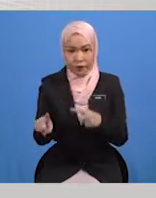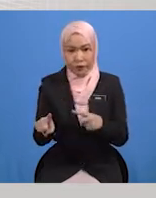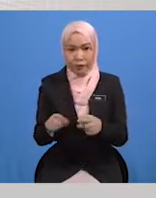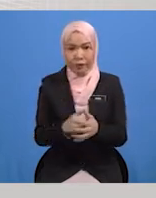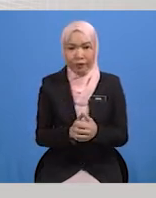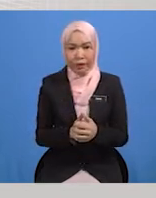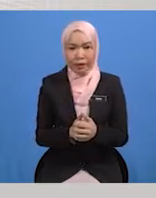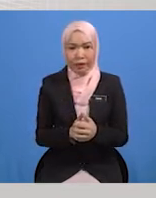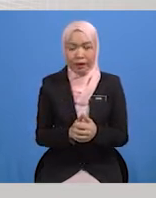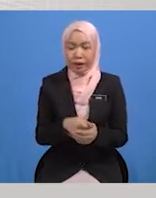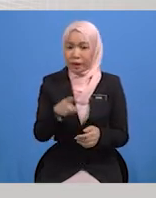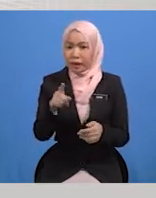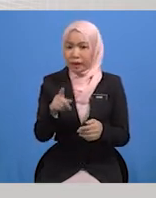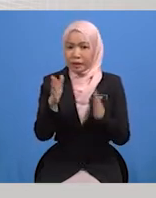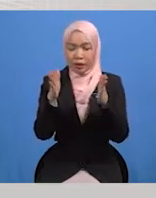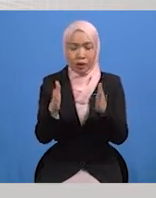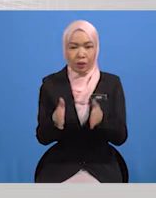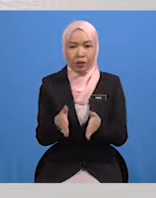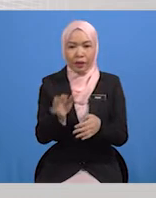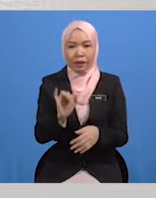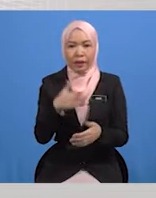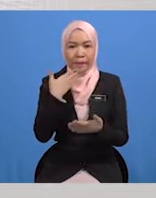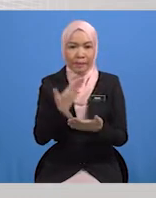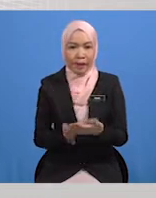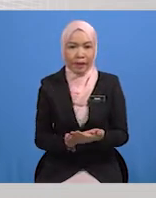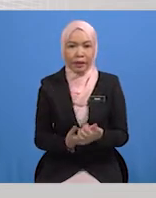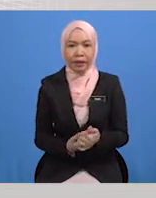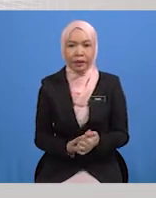baik budi, seorang yang tidak sombong,